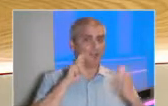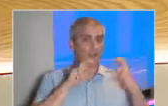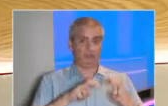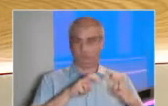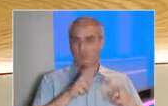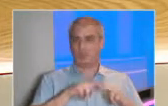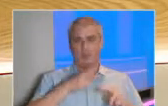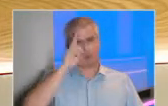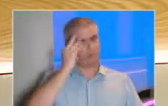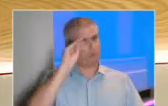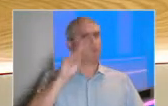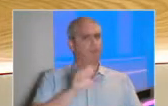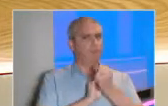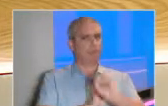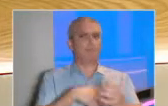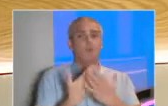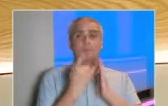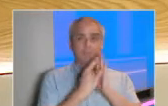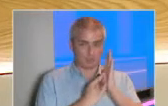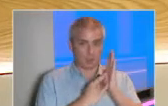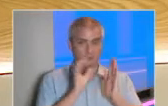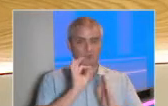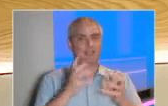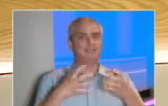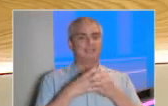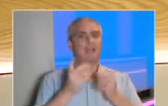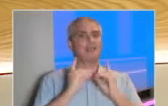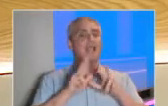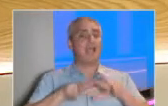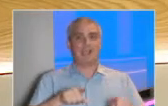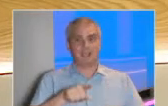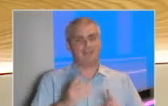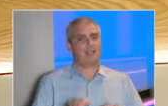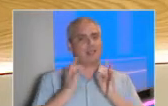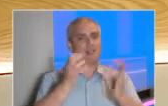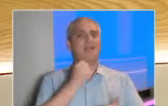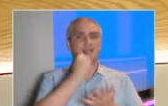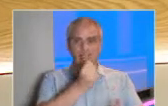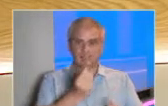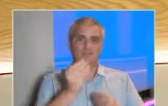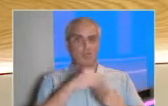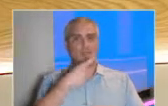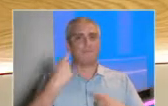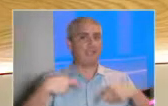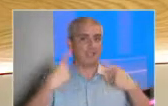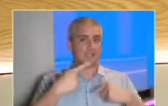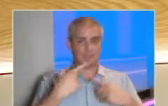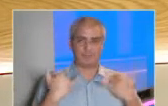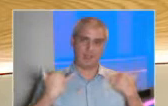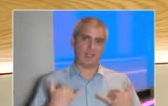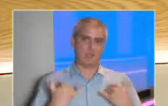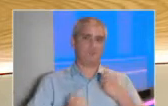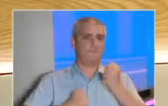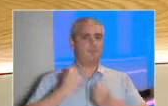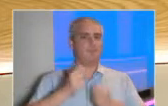לאחר שהליכוד הודיעו כי יתמכו בהצעת החוק של סיעת דרך ארץ לדחיית התקציב בעוד 100 ימים. היום